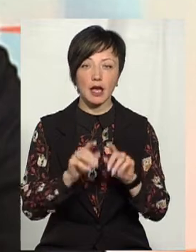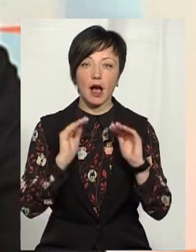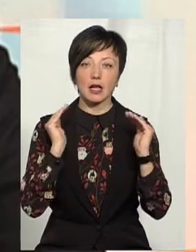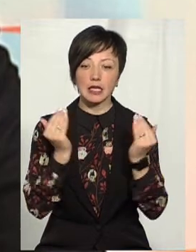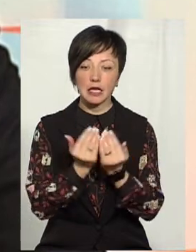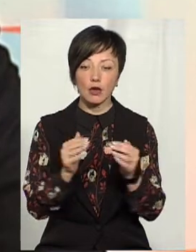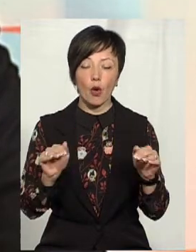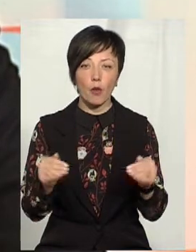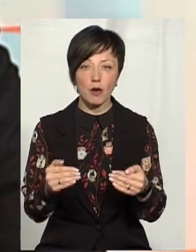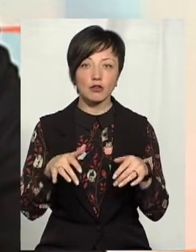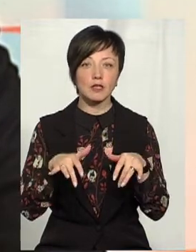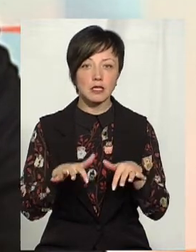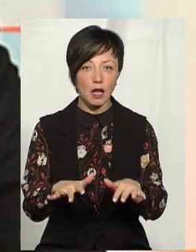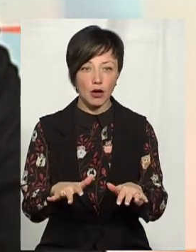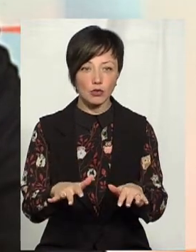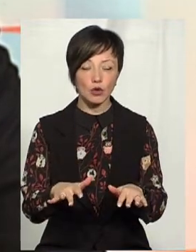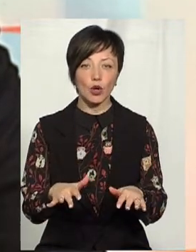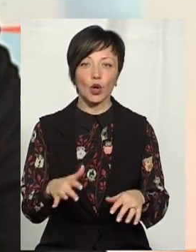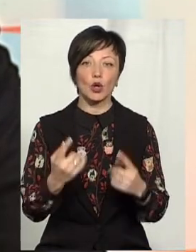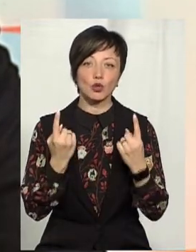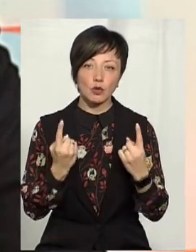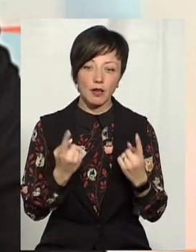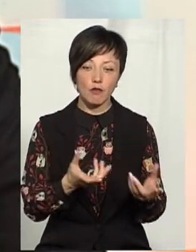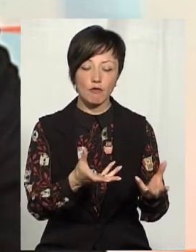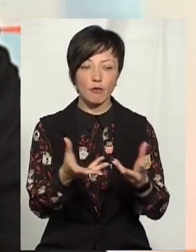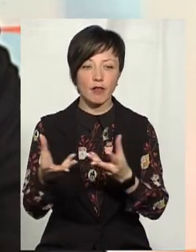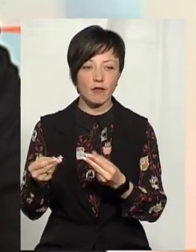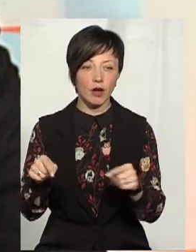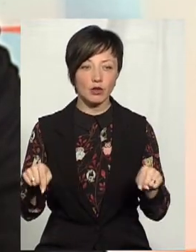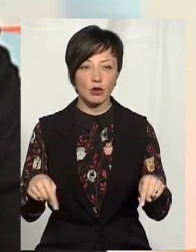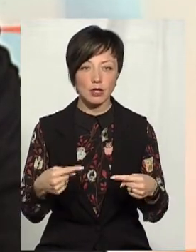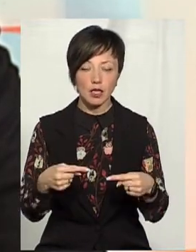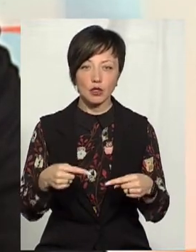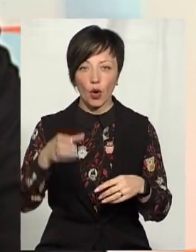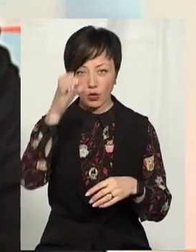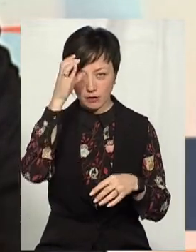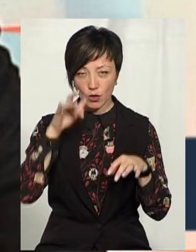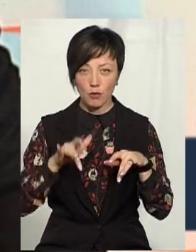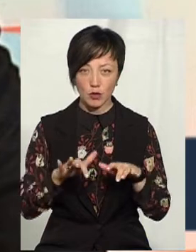карантинні, обмежувальні заходи суттєво впливають на організацію освітнього процесу.